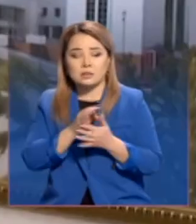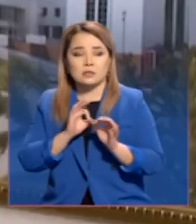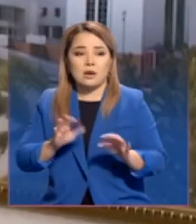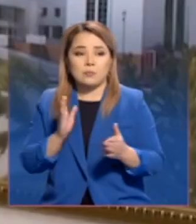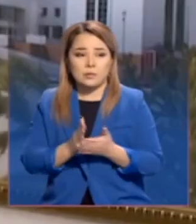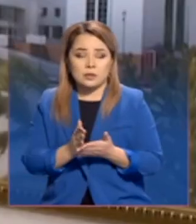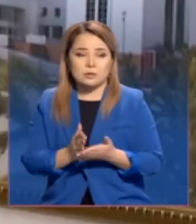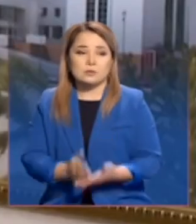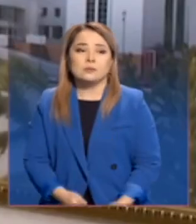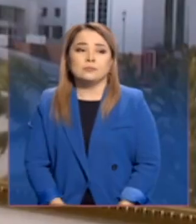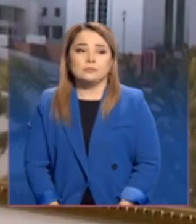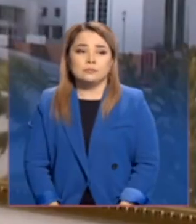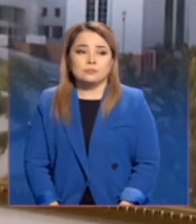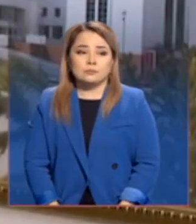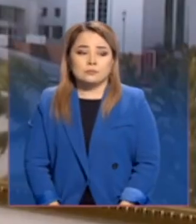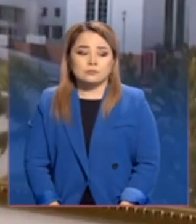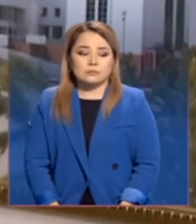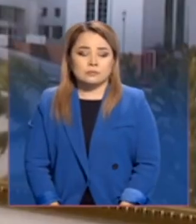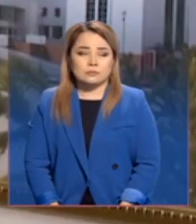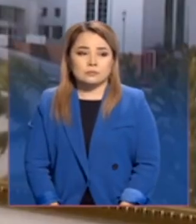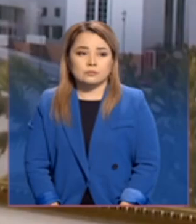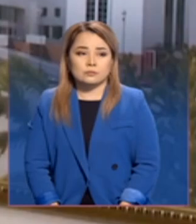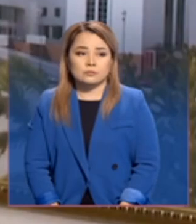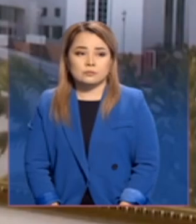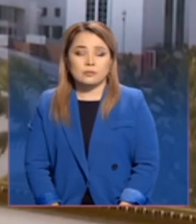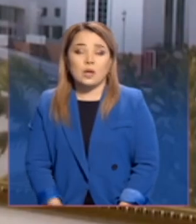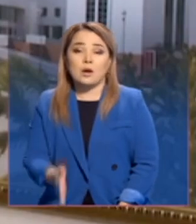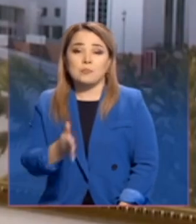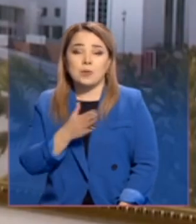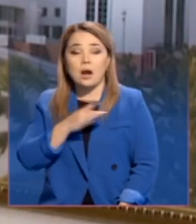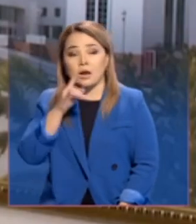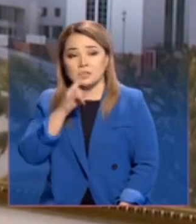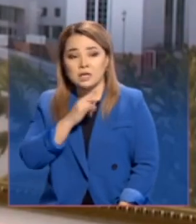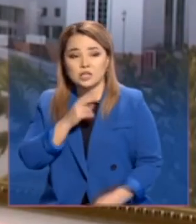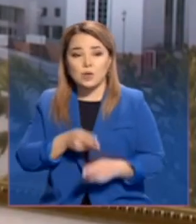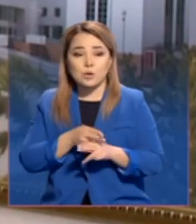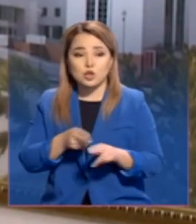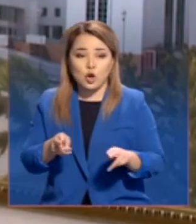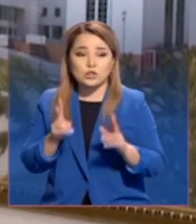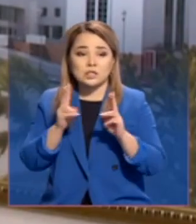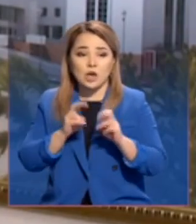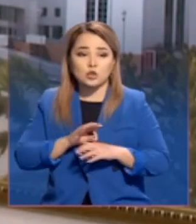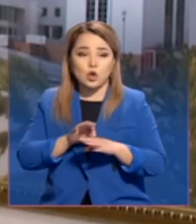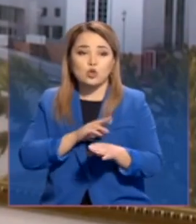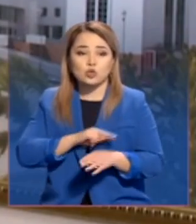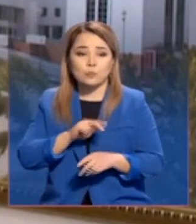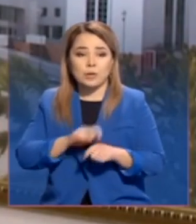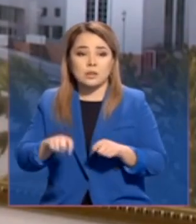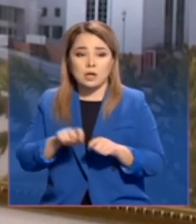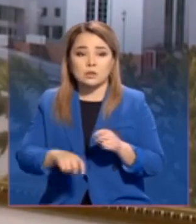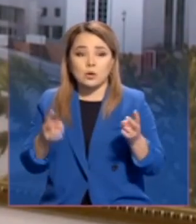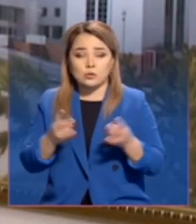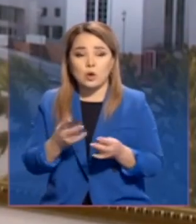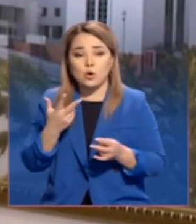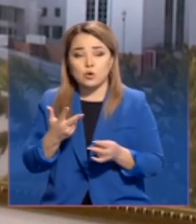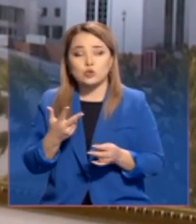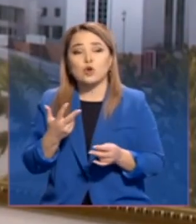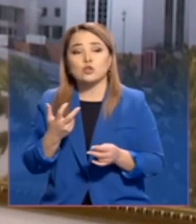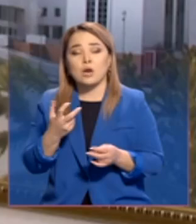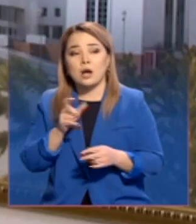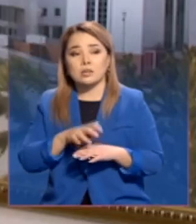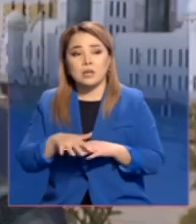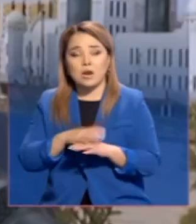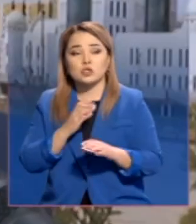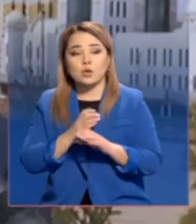Мы в корне должны пересмотреть отношение к ТЖ. Біз Қазақстан темір жолының жұмысын қайта қарауымыз керек. Қазір мысалы 300 жолаушы